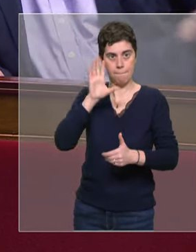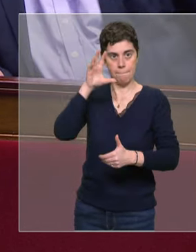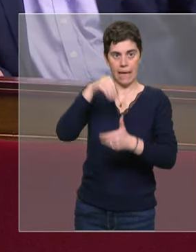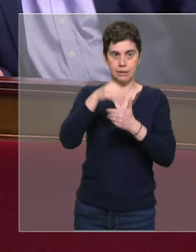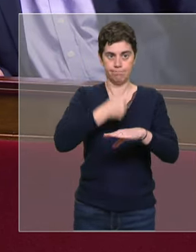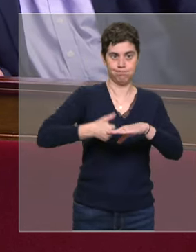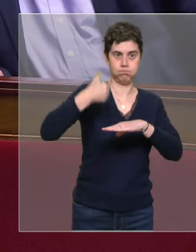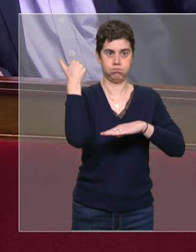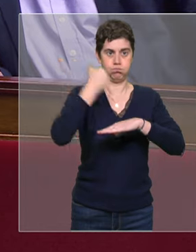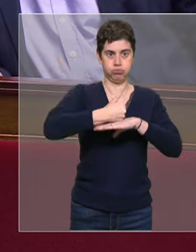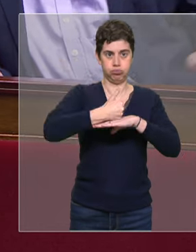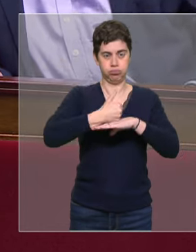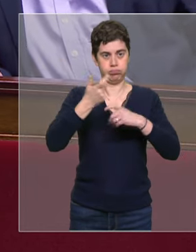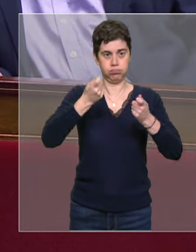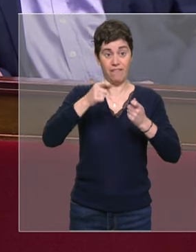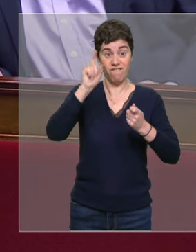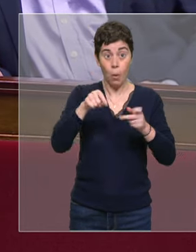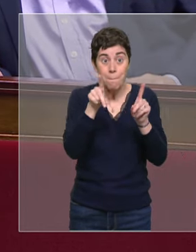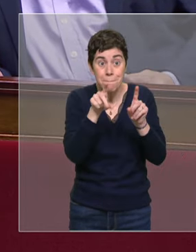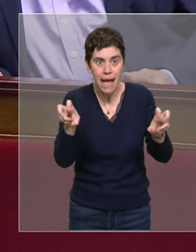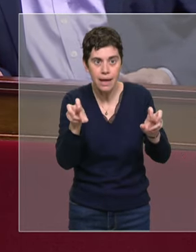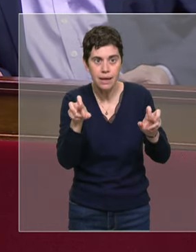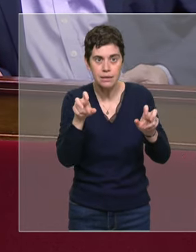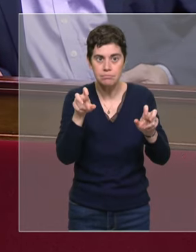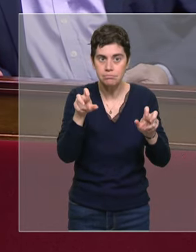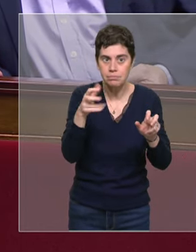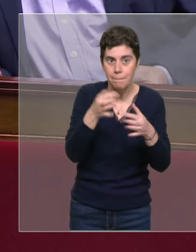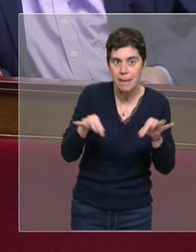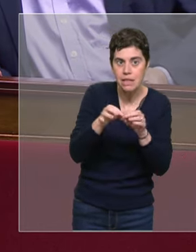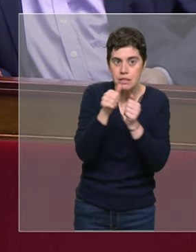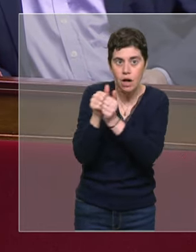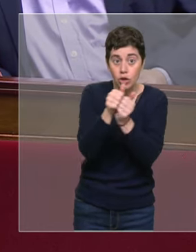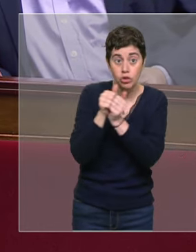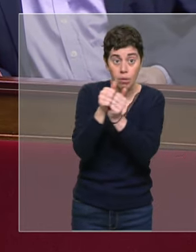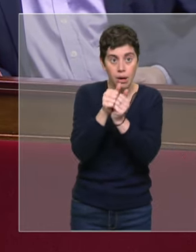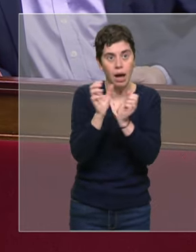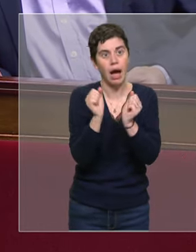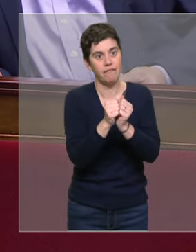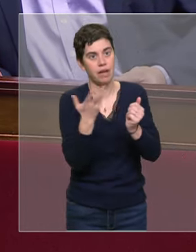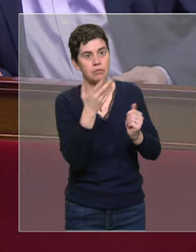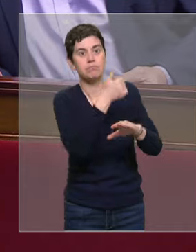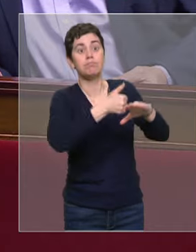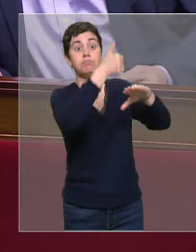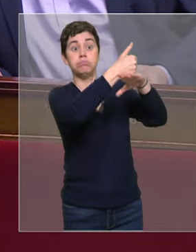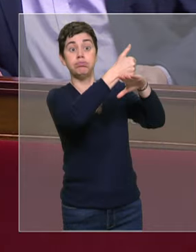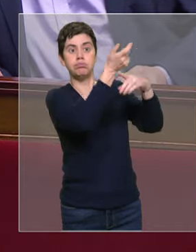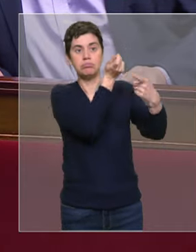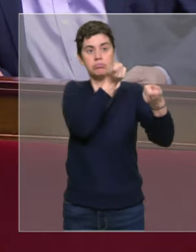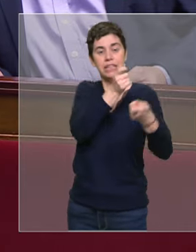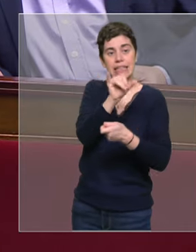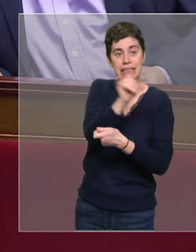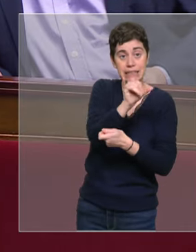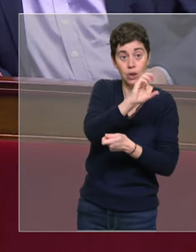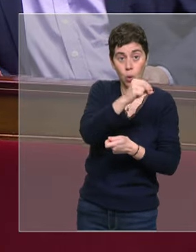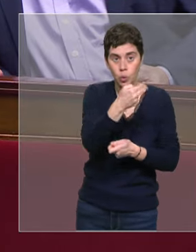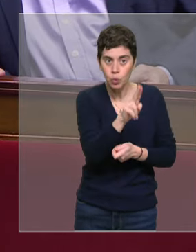pour la paix, une coalition pour la paix sous l'égide des Nations Unies. Pourquoi, Monsieur le Premier ministre, pourquoi ne pas